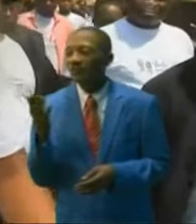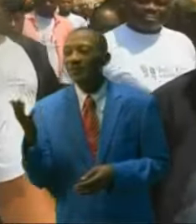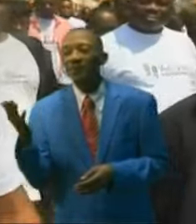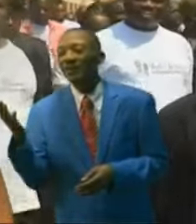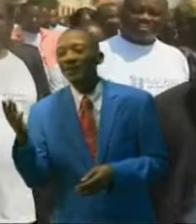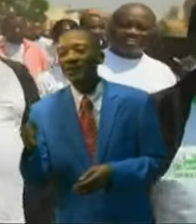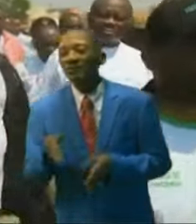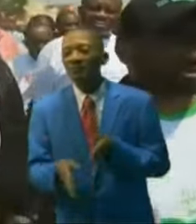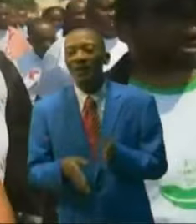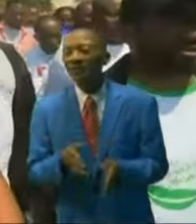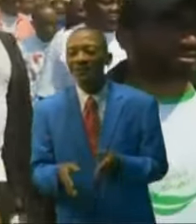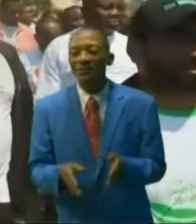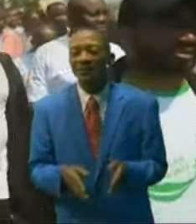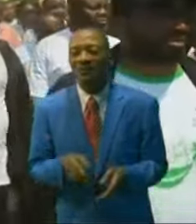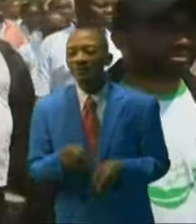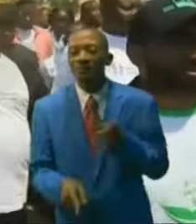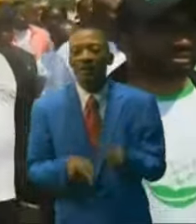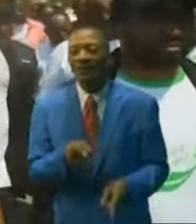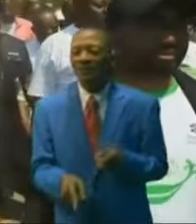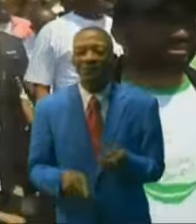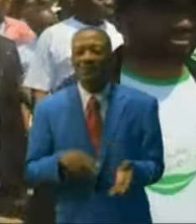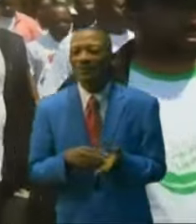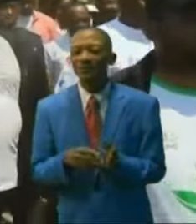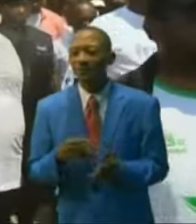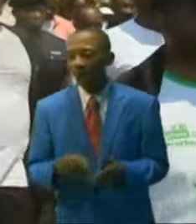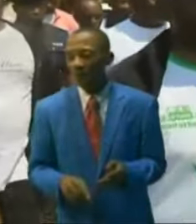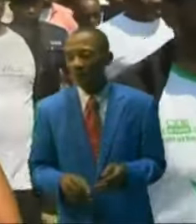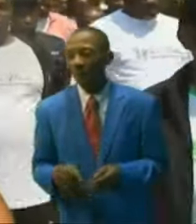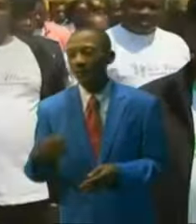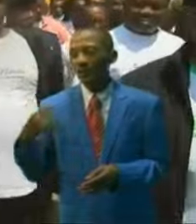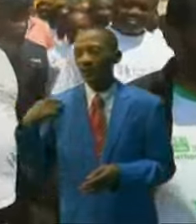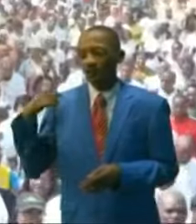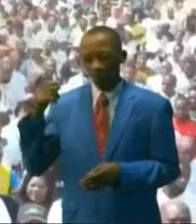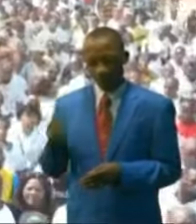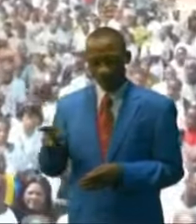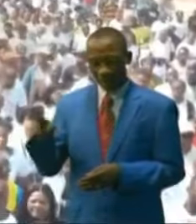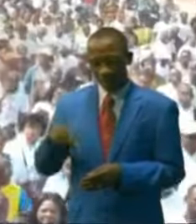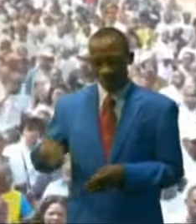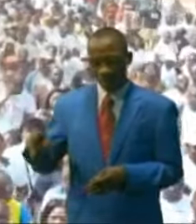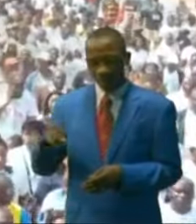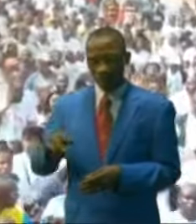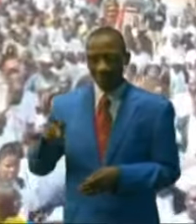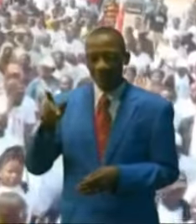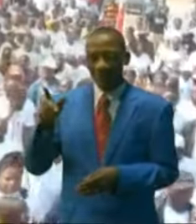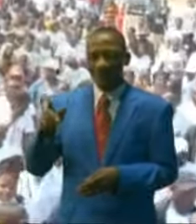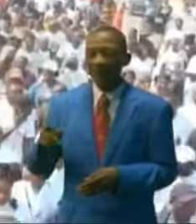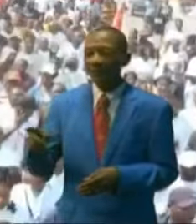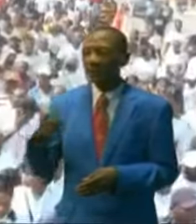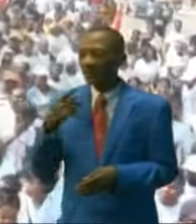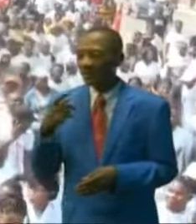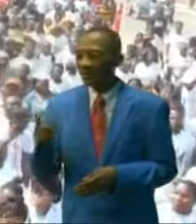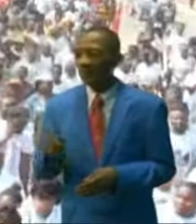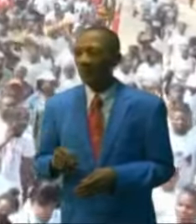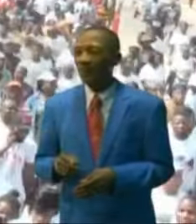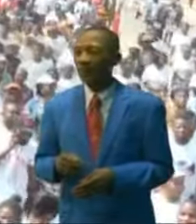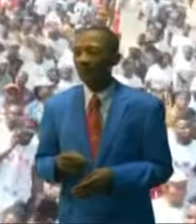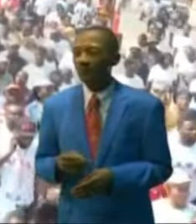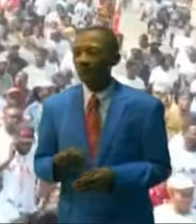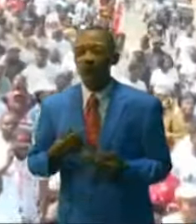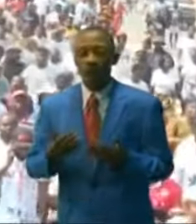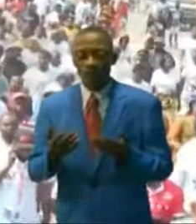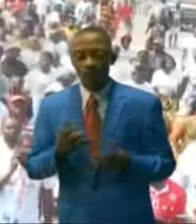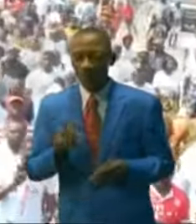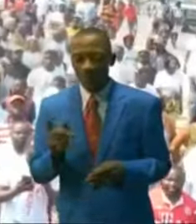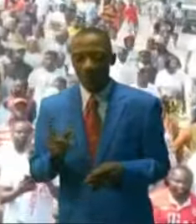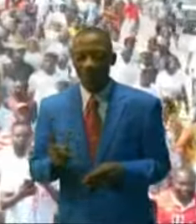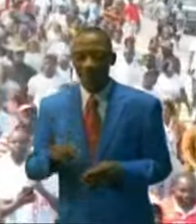du président de la République, Félix Antoine Tshisekedi, sur la ville de Likassi. Likassi, la coquette ville rainée de ses cendres, et ses habitants ainsi que